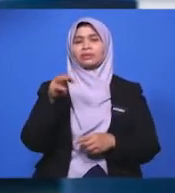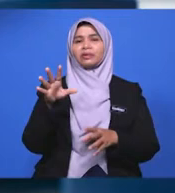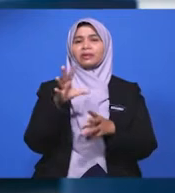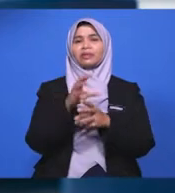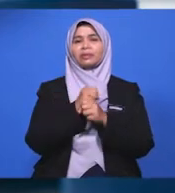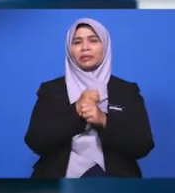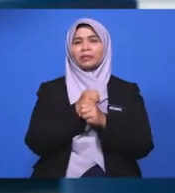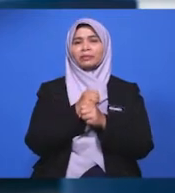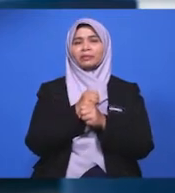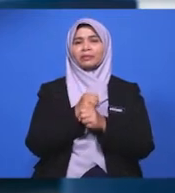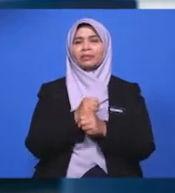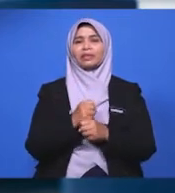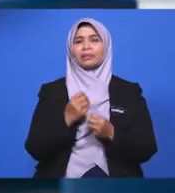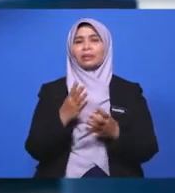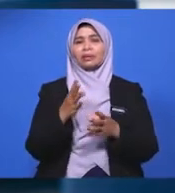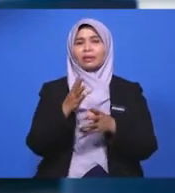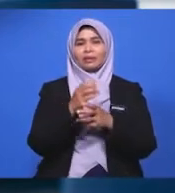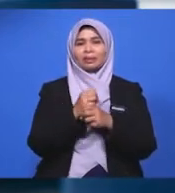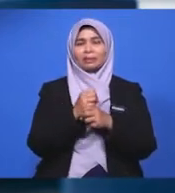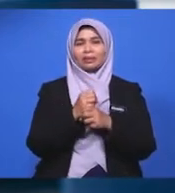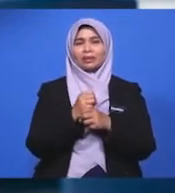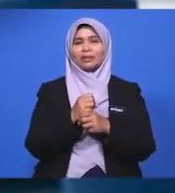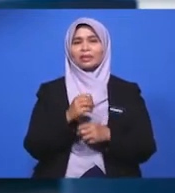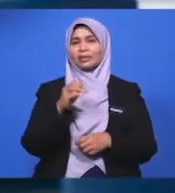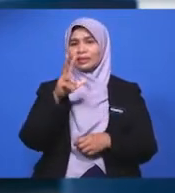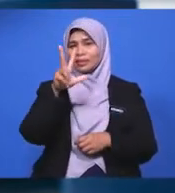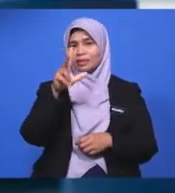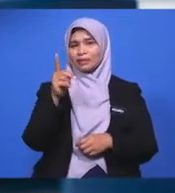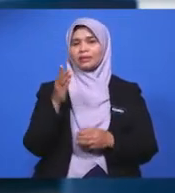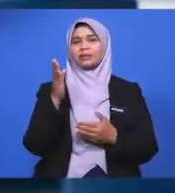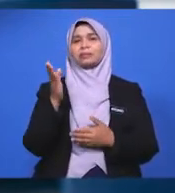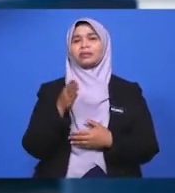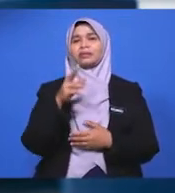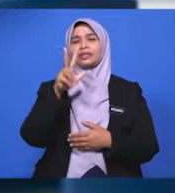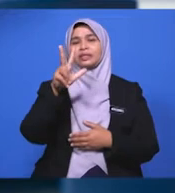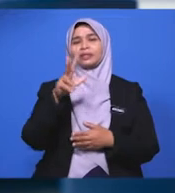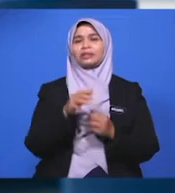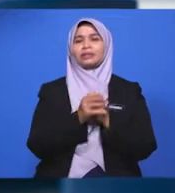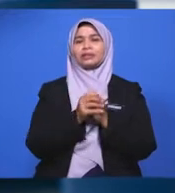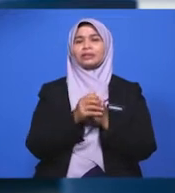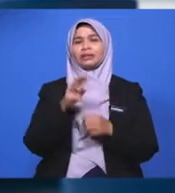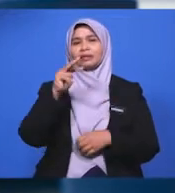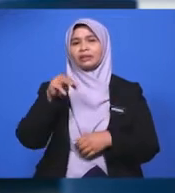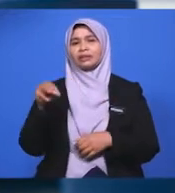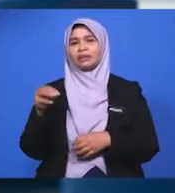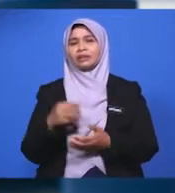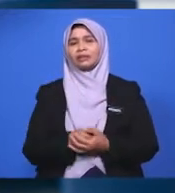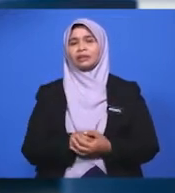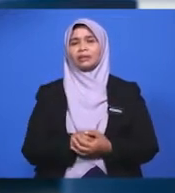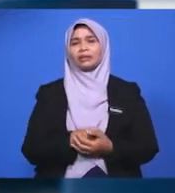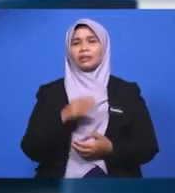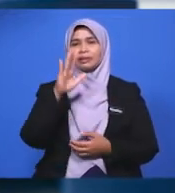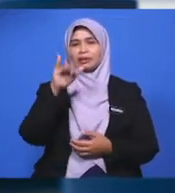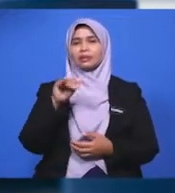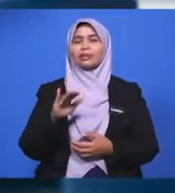Wah, ramainya yang mendapat skor 3/3. Tahniah murid-murid. Yang